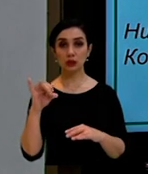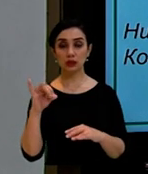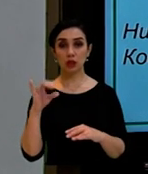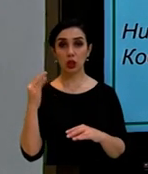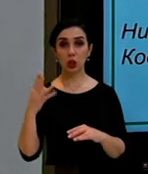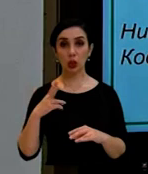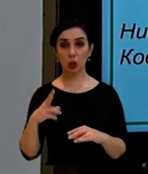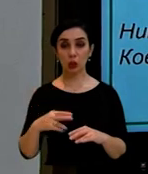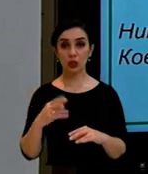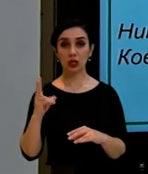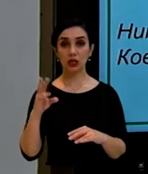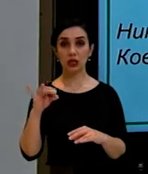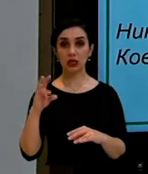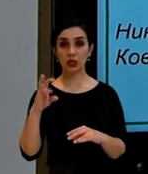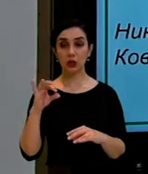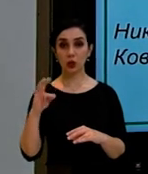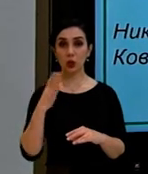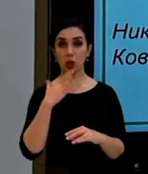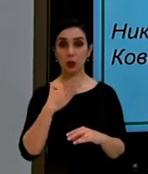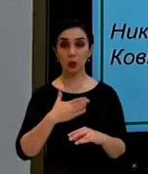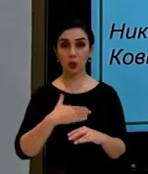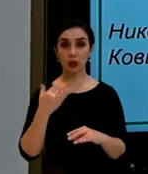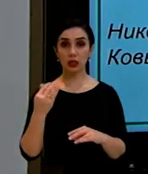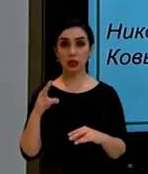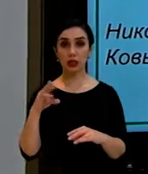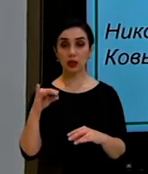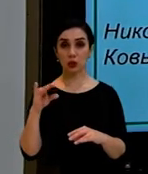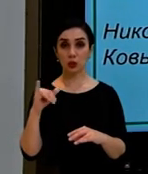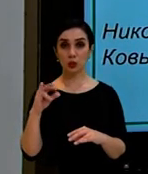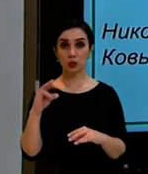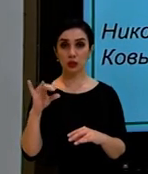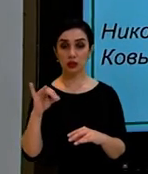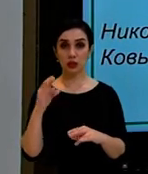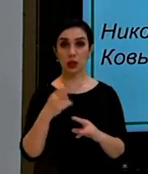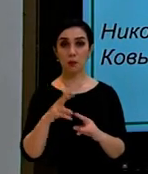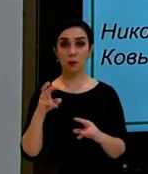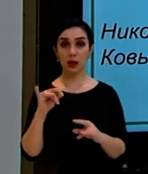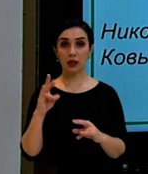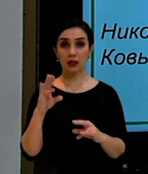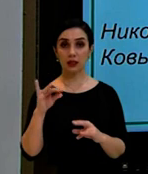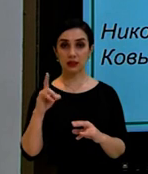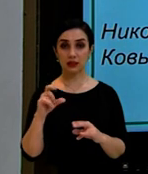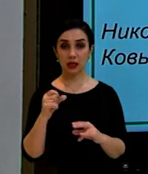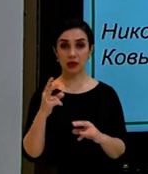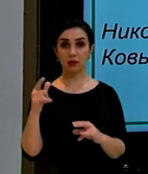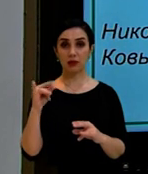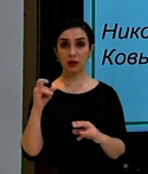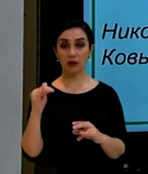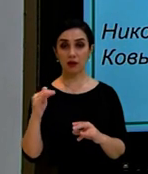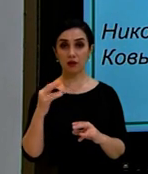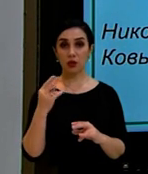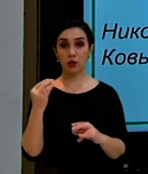дочь так ли он влюбленный в усиль дарим н.а. маркиза даром граф